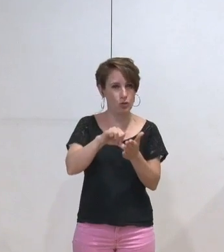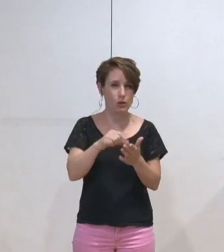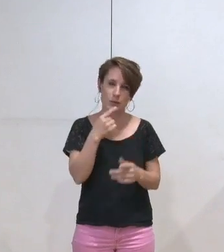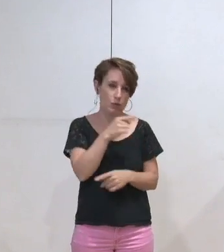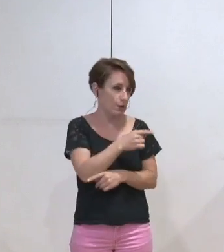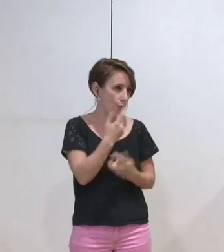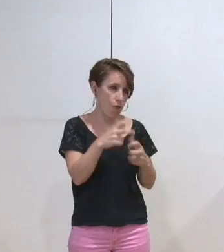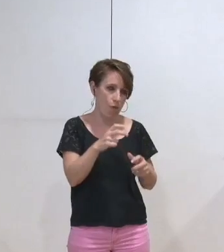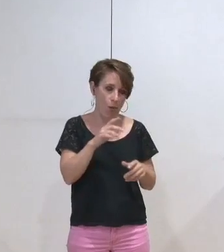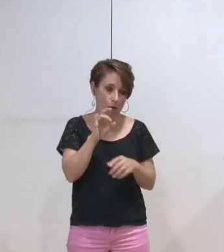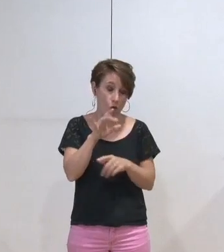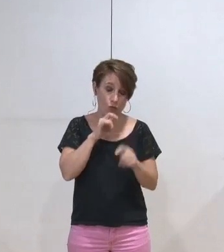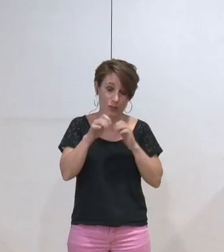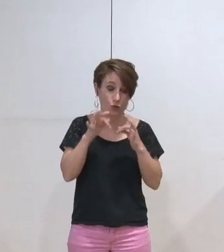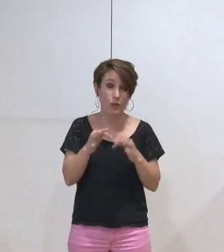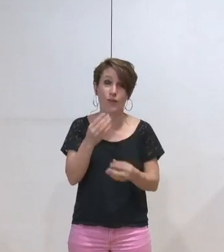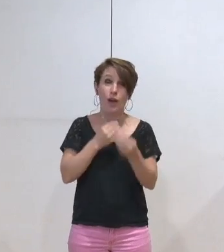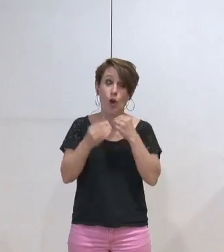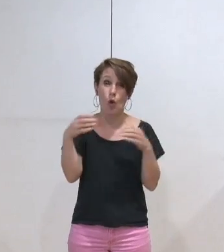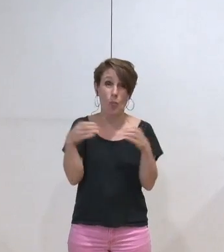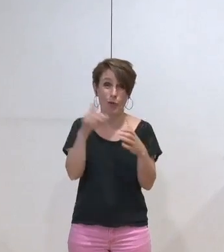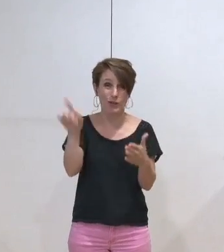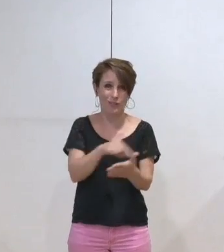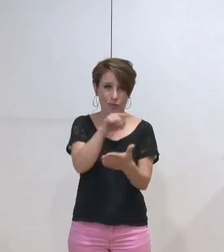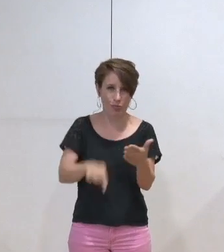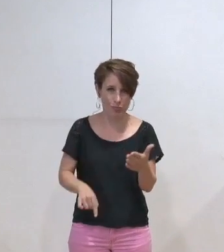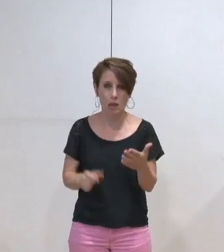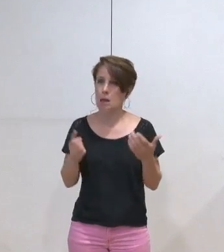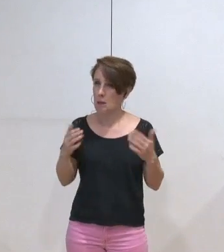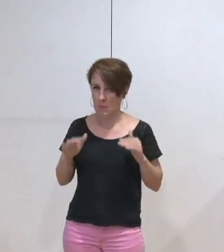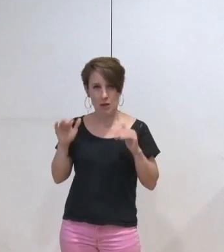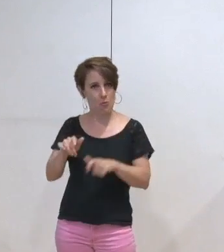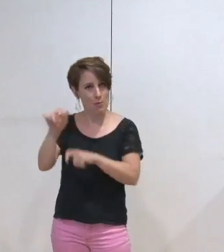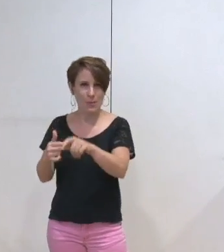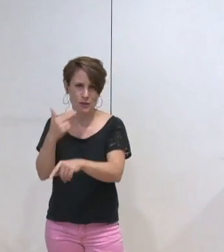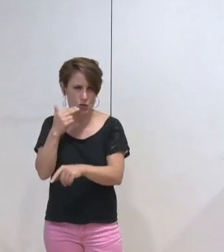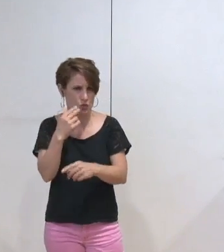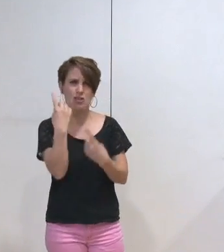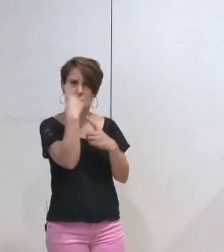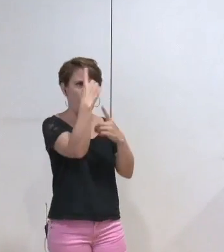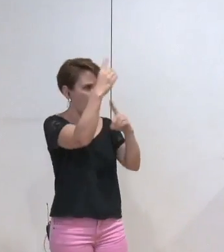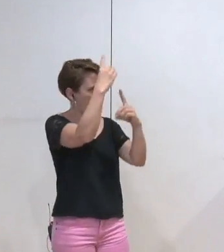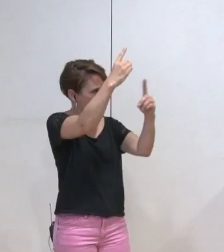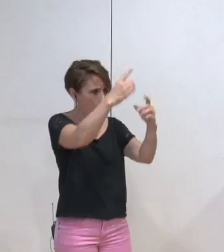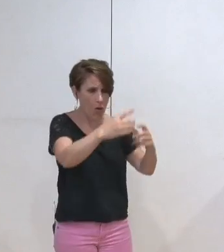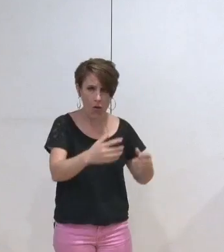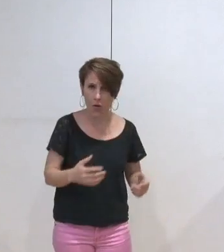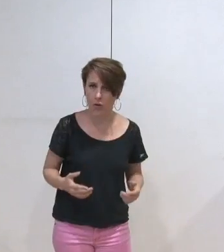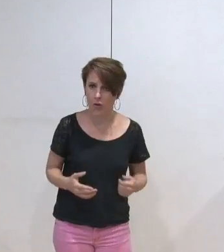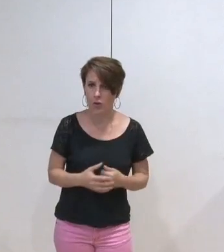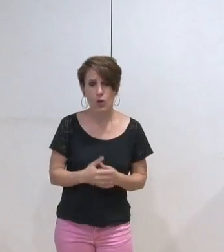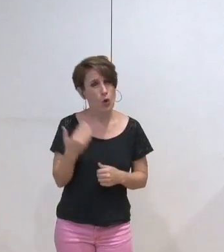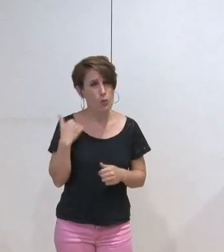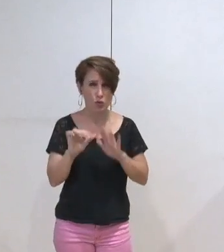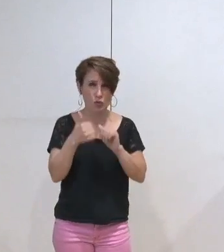collectifs et malgré la difficulté à se défendre les usagers ont pourtant protesté contre le procédé qui les avait renvoyé à cette réunion depuis le 11